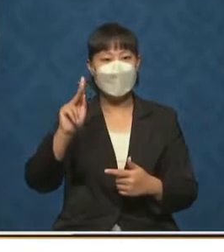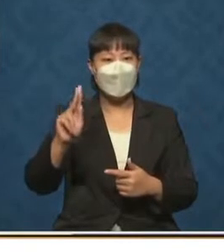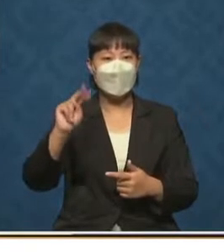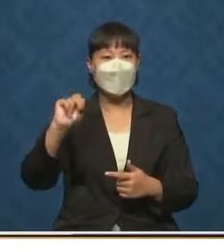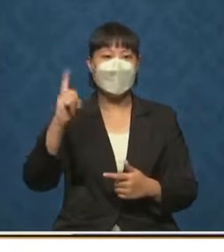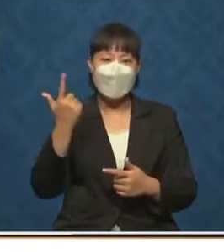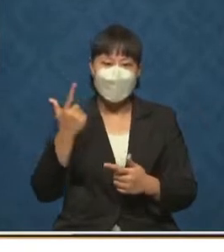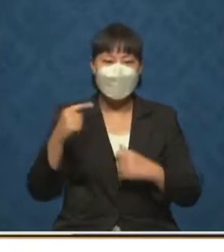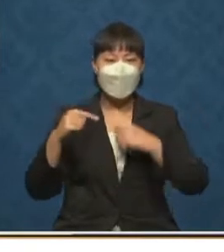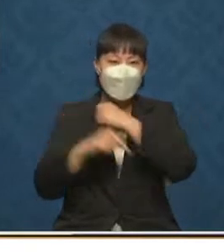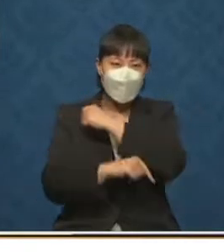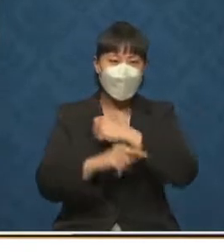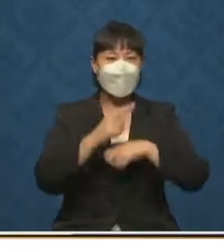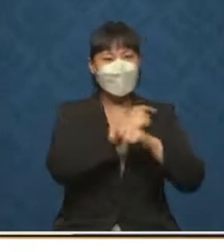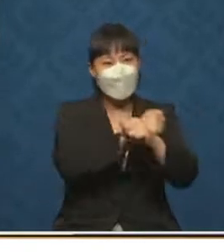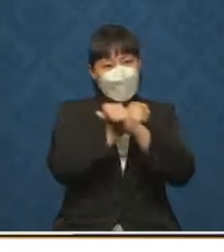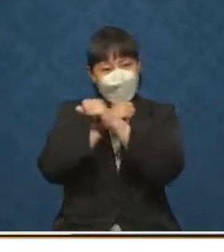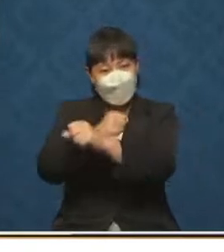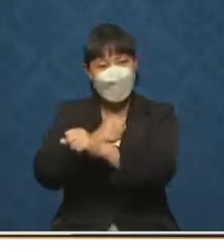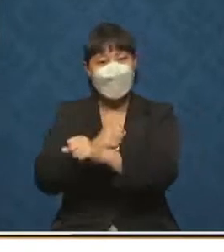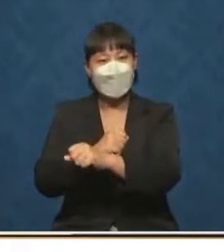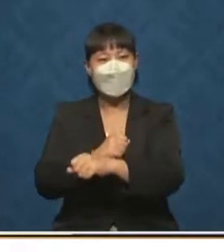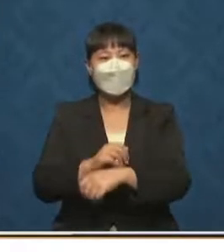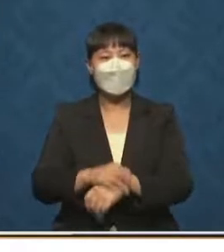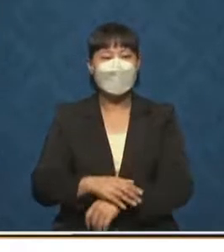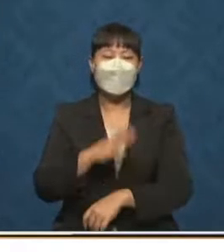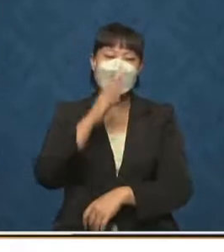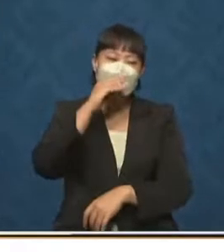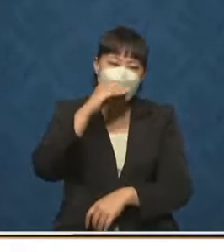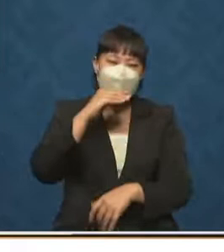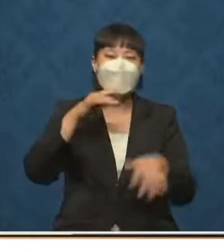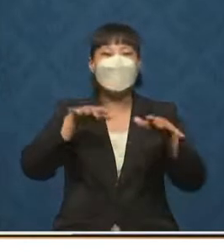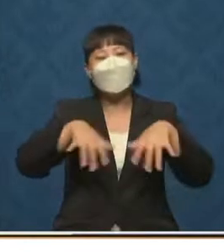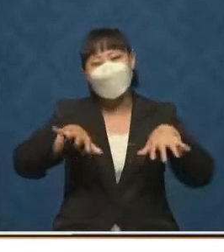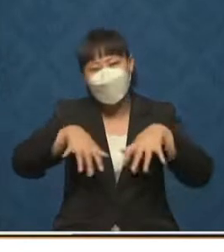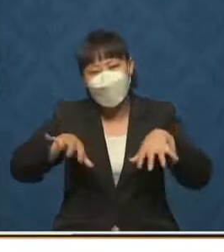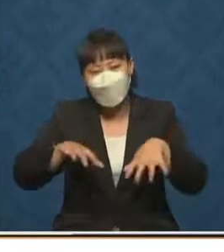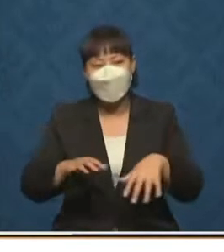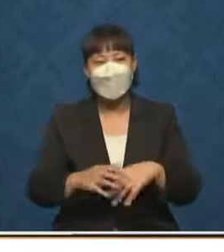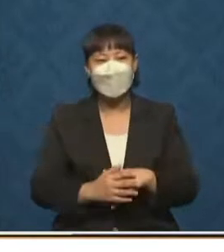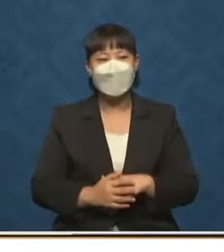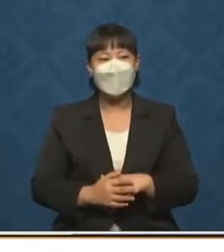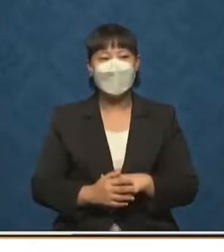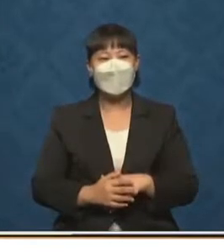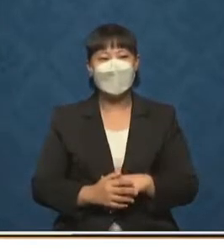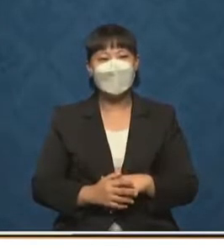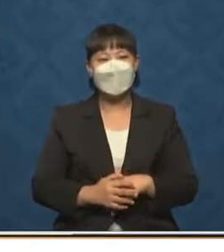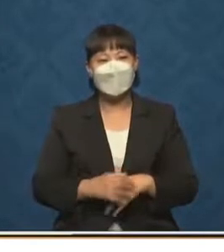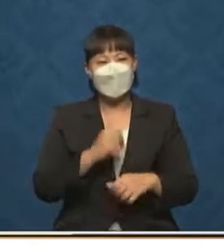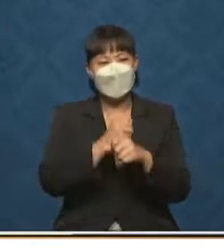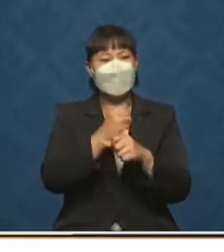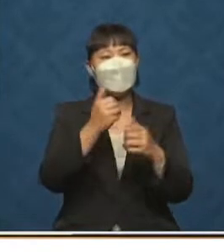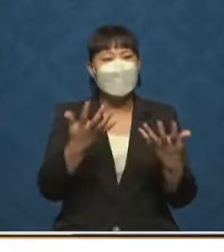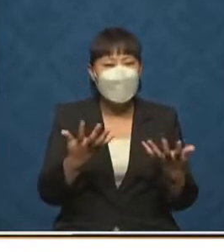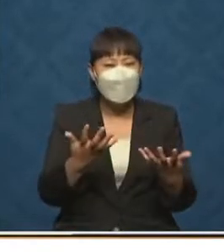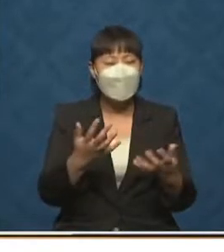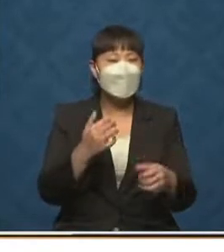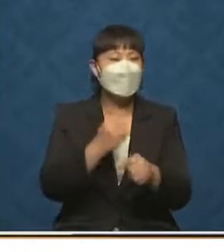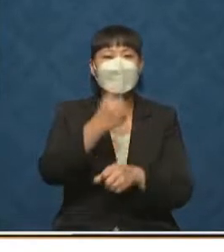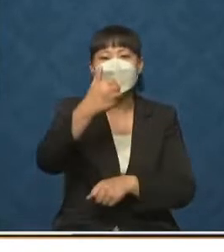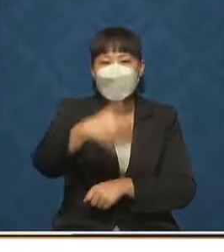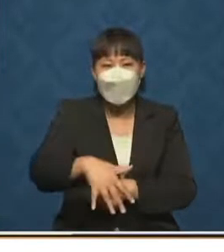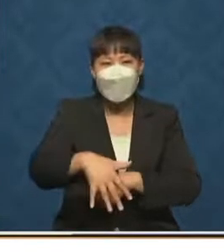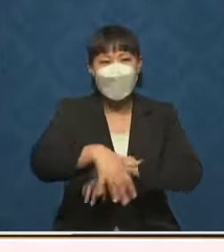สิงที่เป็นการยืนยนว่าท่านปราบโกงไม่ได้เลยคือเรื่องของการที่ท่านประทานวป